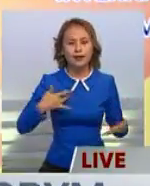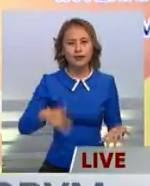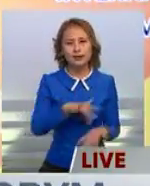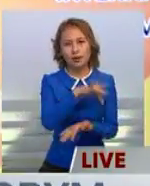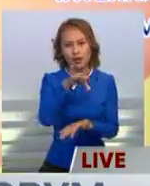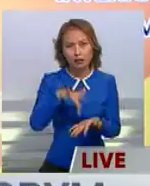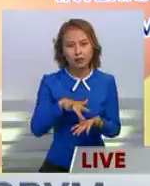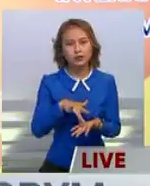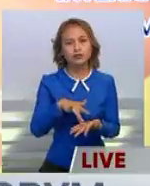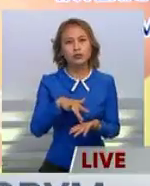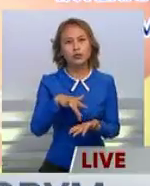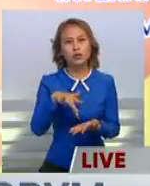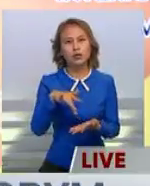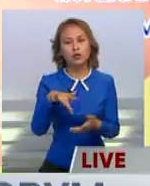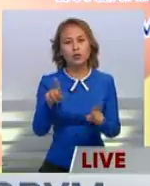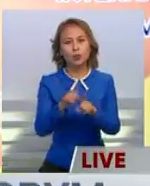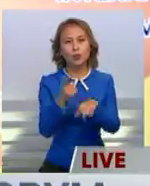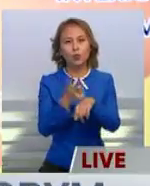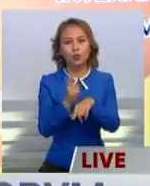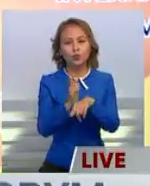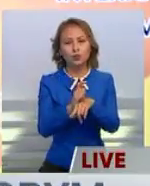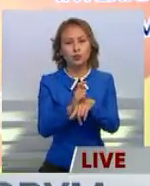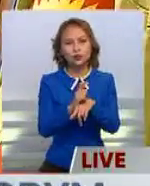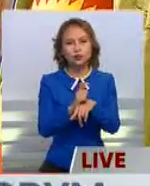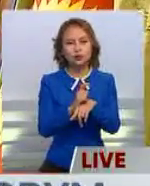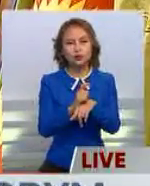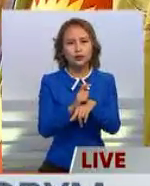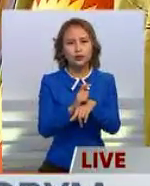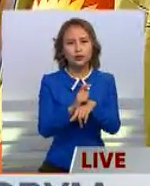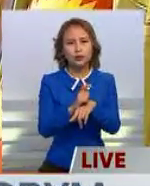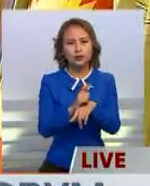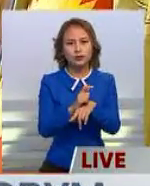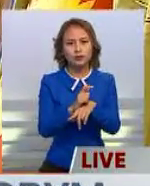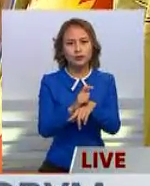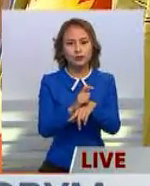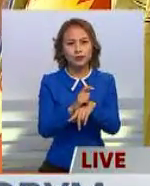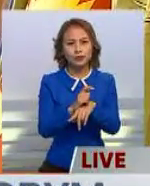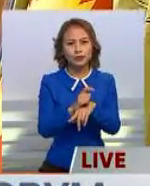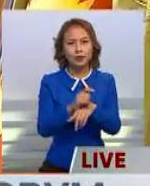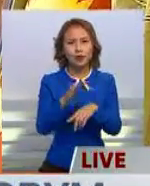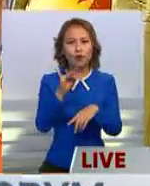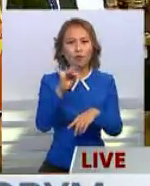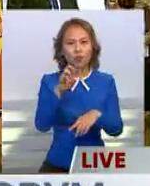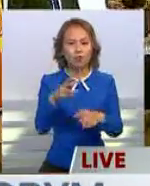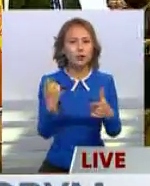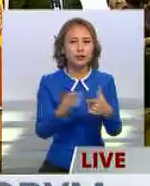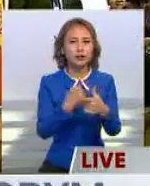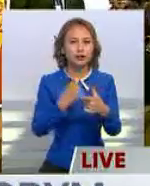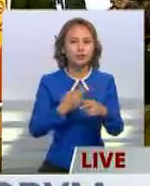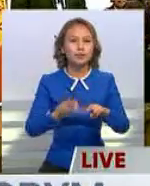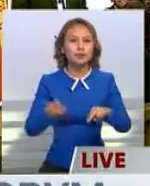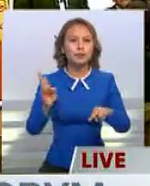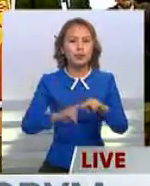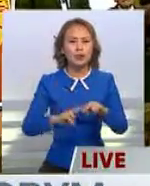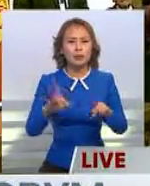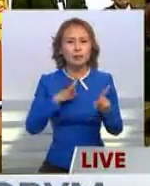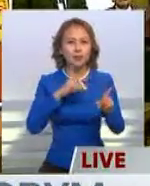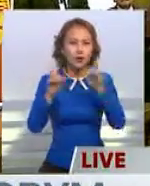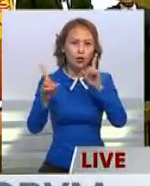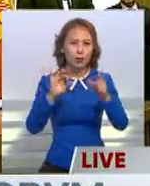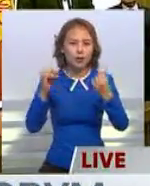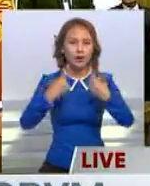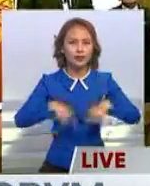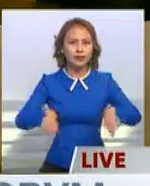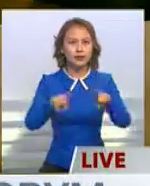сондықтан шараның Жамбыл жерінде өтуі де сондықтан. Ал форум аясында бірқатар шетелдік компания мен ұйымдар және